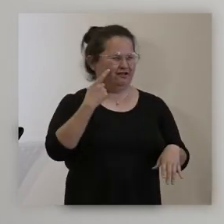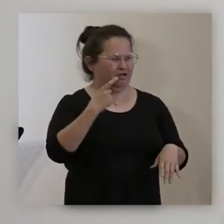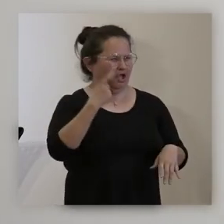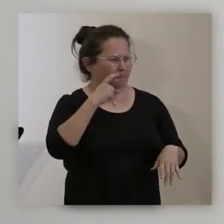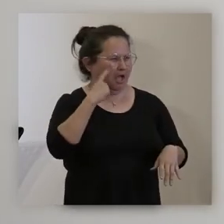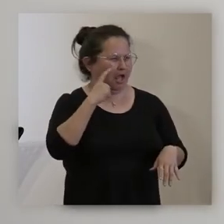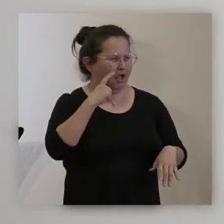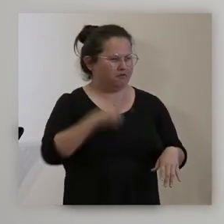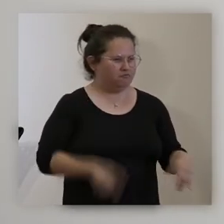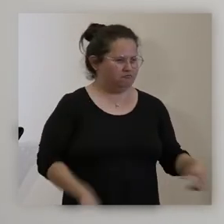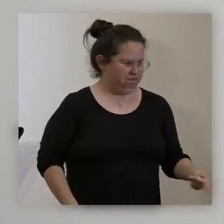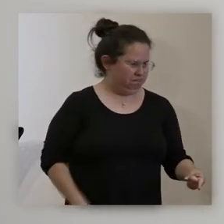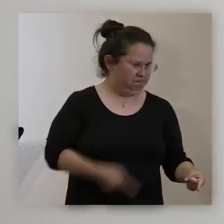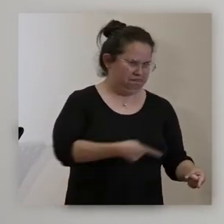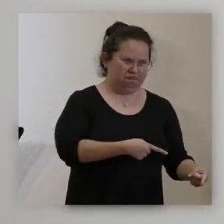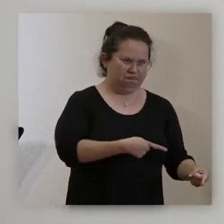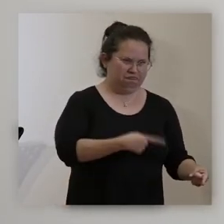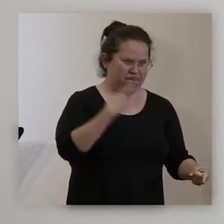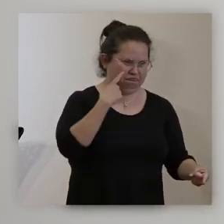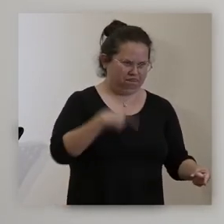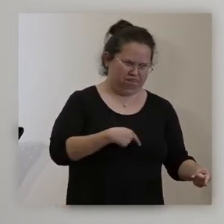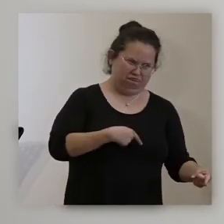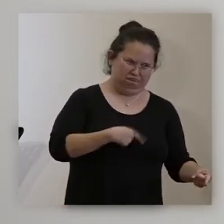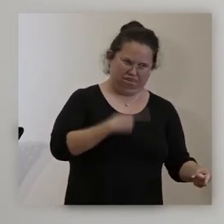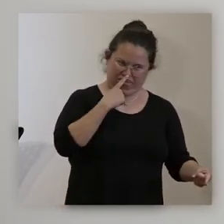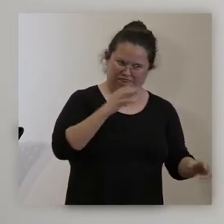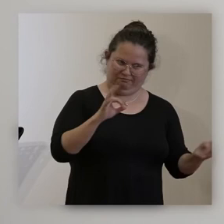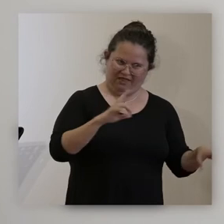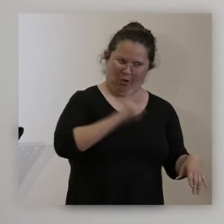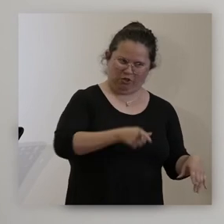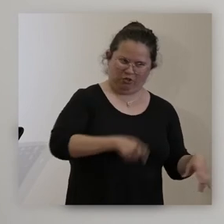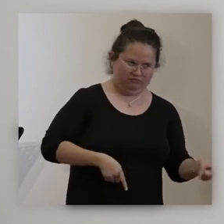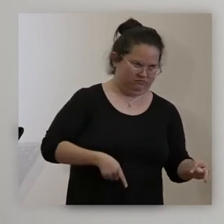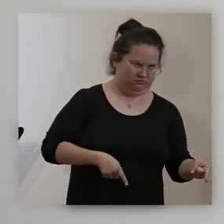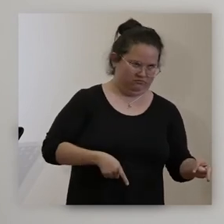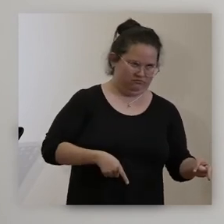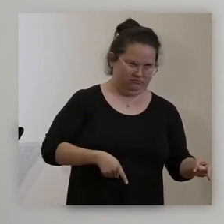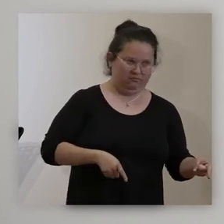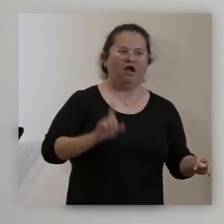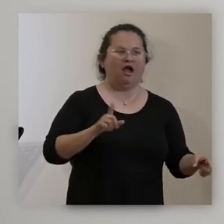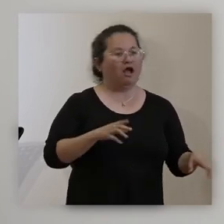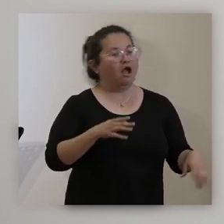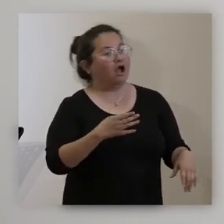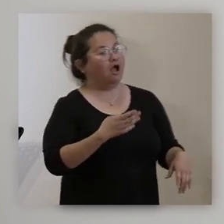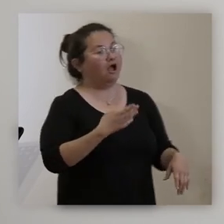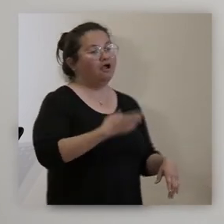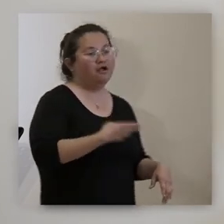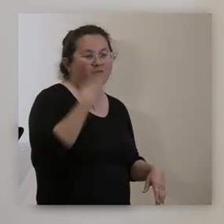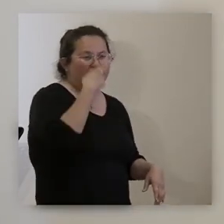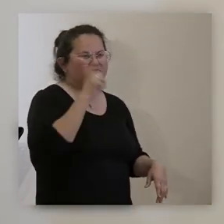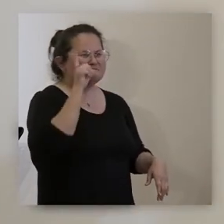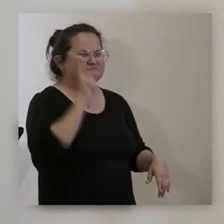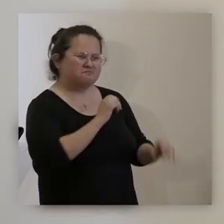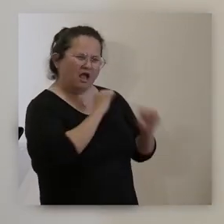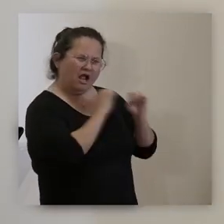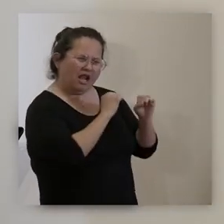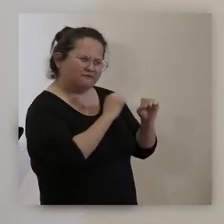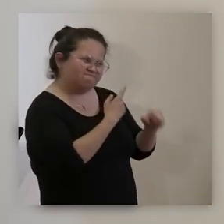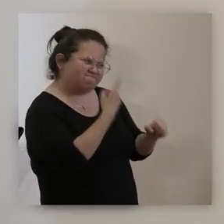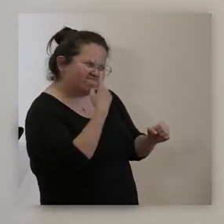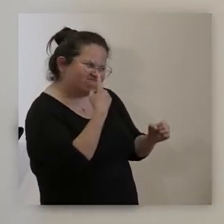la gestuelle de la maîtresse qui pointe quelque chose de son index. En face, son esclave a, elle, un geste qui, selon mon interprétation, ressemble à un